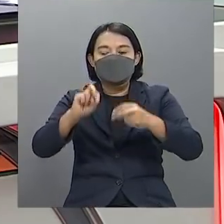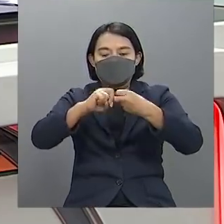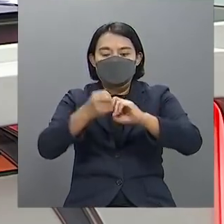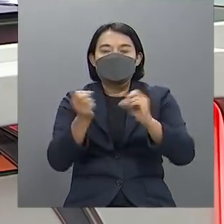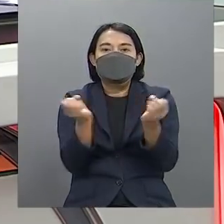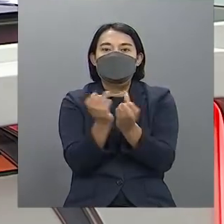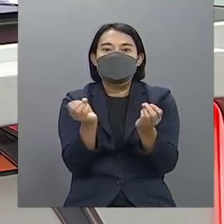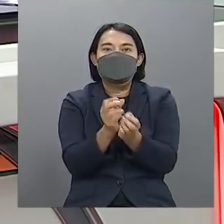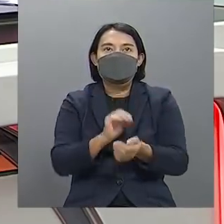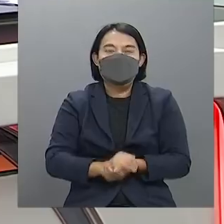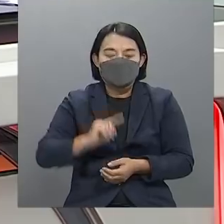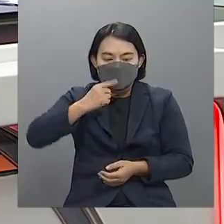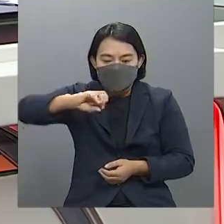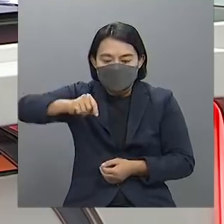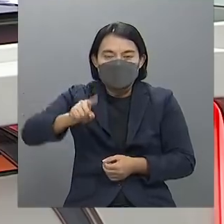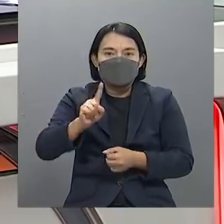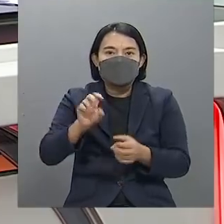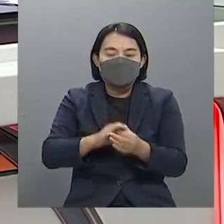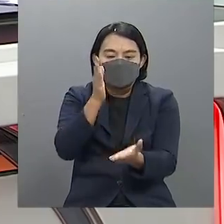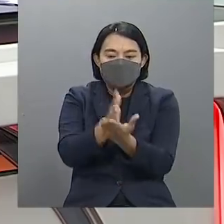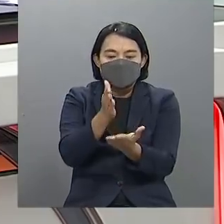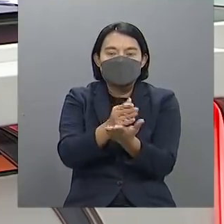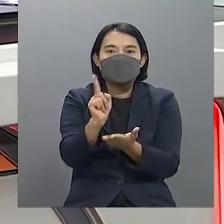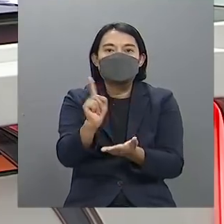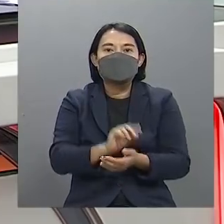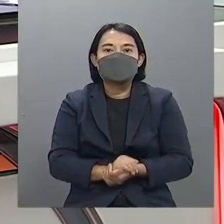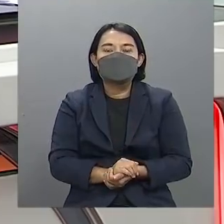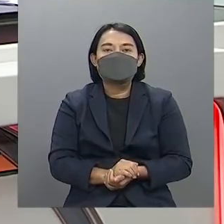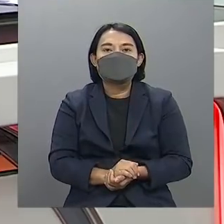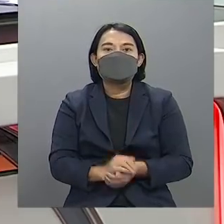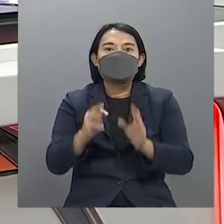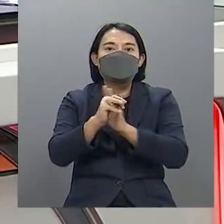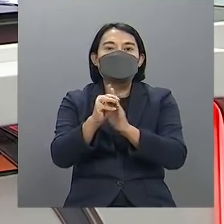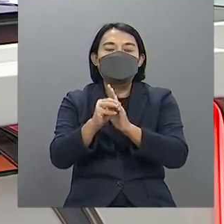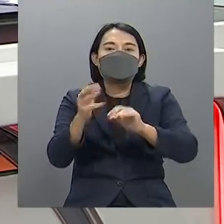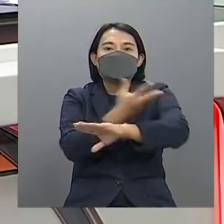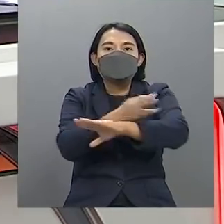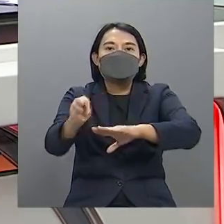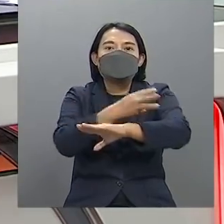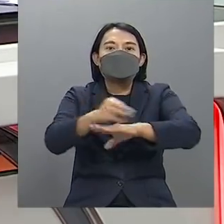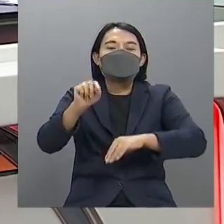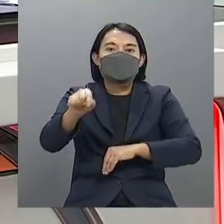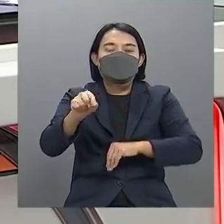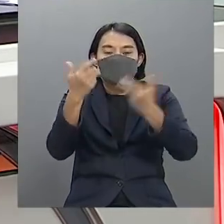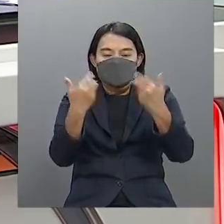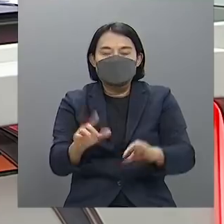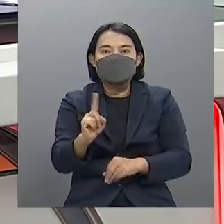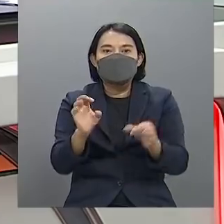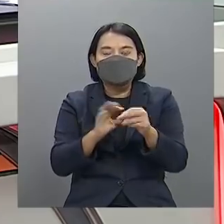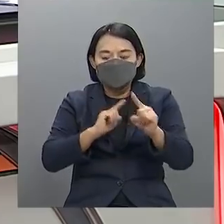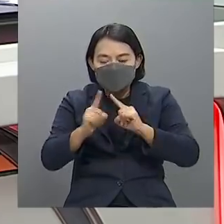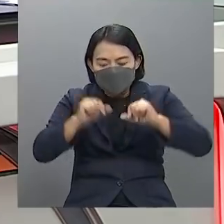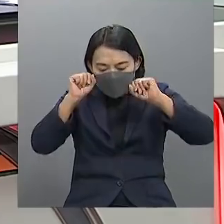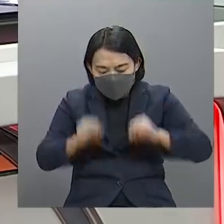ากๆก็คือร้านส้มตำจังหวัดมหาสารคามต้นทุนเพิ่มมากขึ้นนะคะแต่สุดท้ายก็มองว่าการจะไปตัดสินใจขึ้นราคาขาย